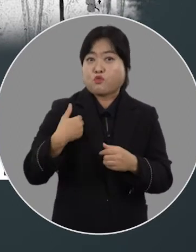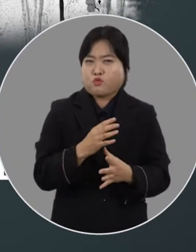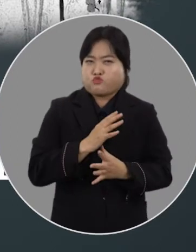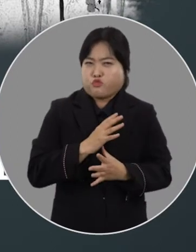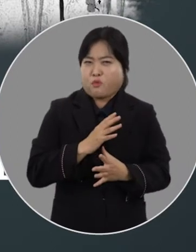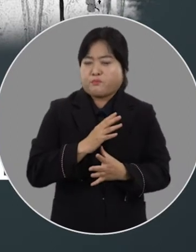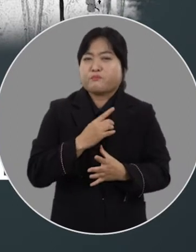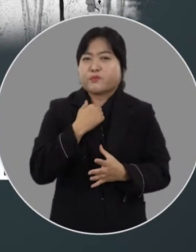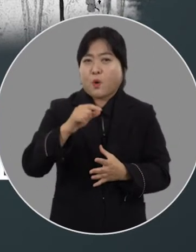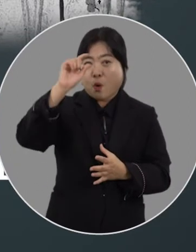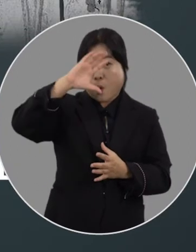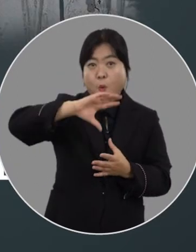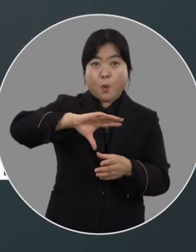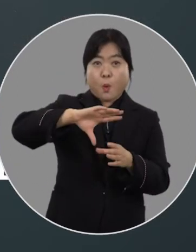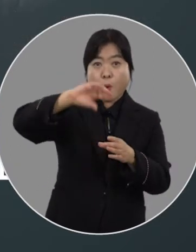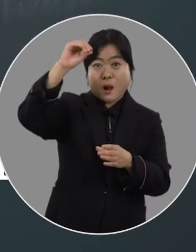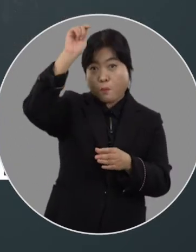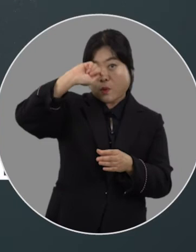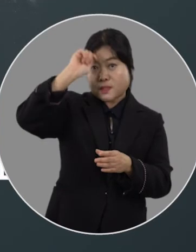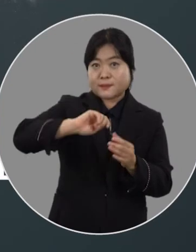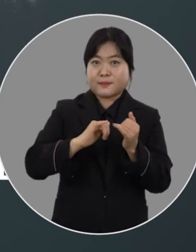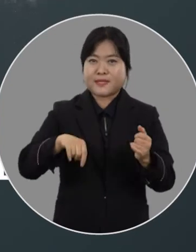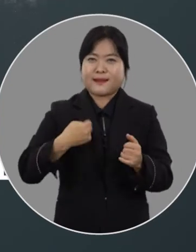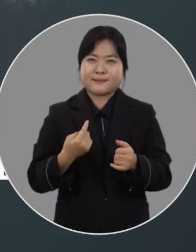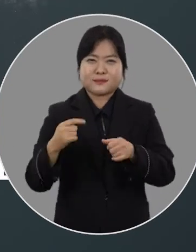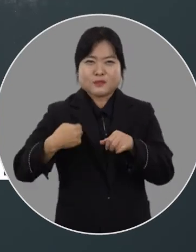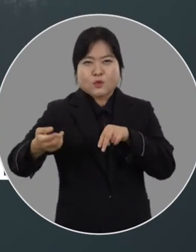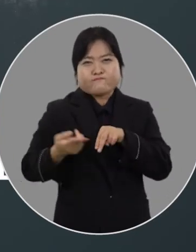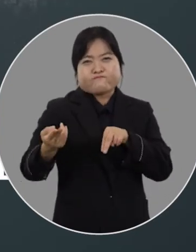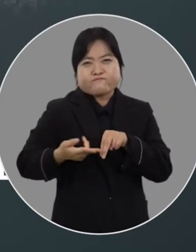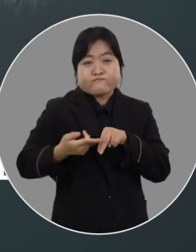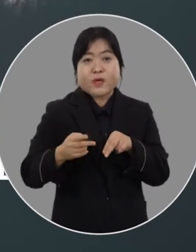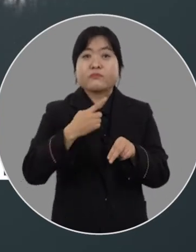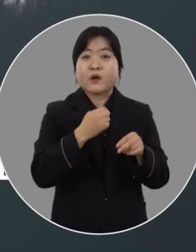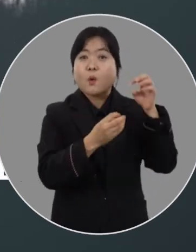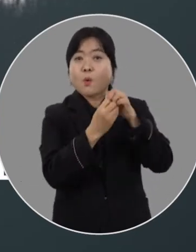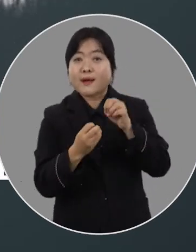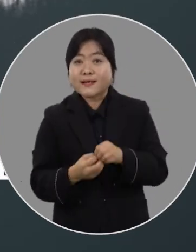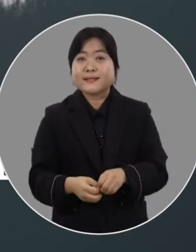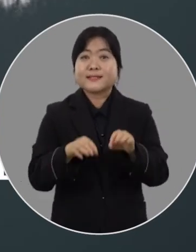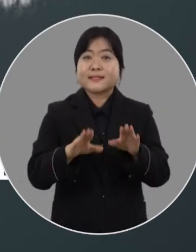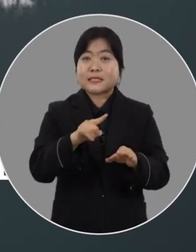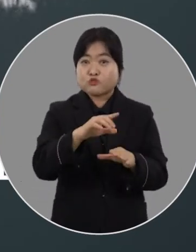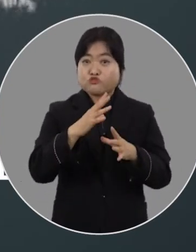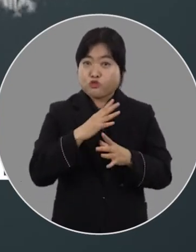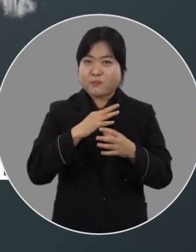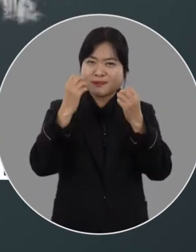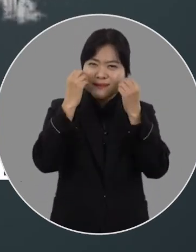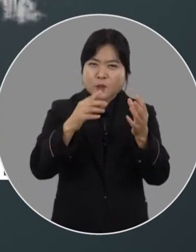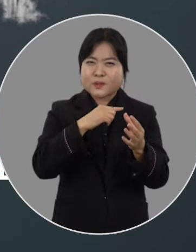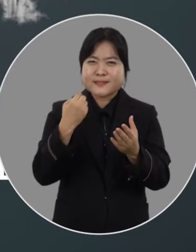두려움이 있었던 꽃갈 모자를 쓰는 사람들의 자기 자신을 채찍질하던 관행이 이제는 그 두려움을